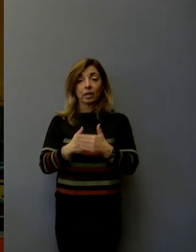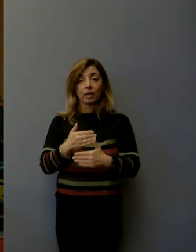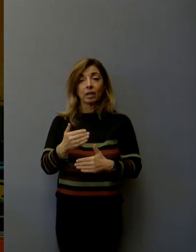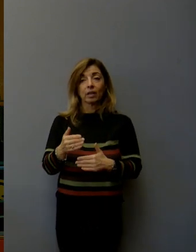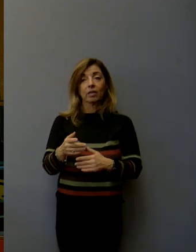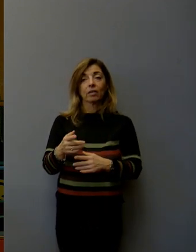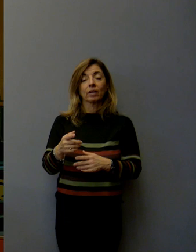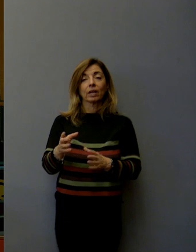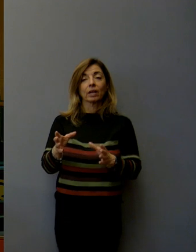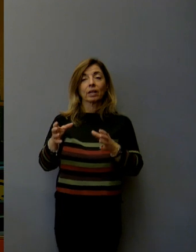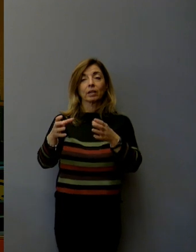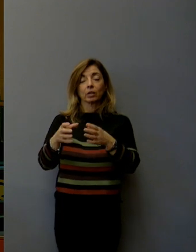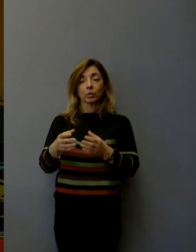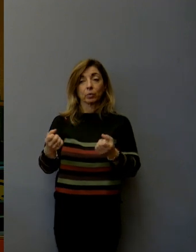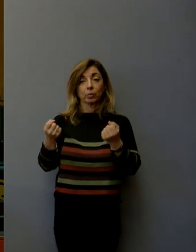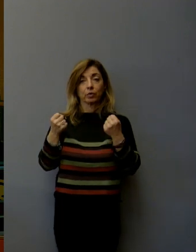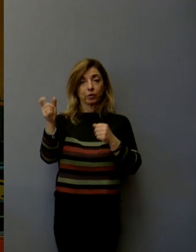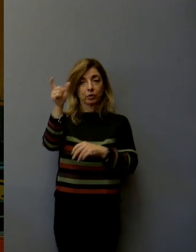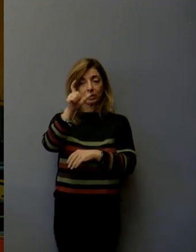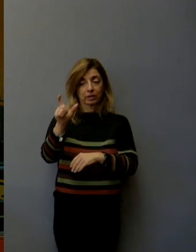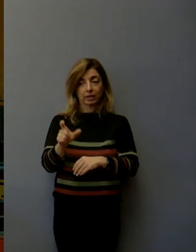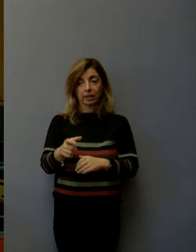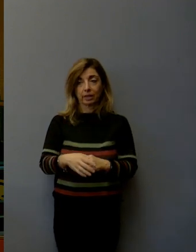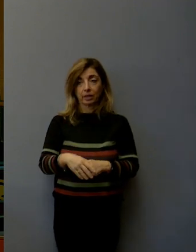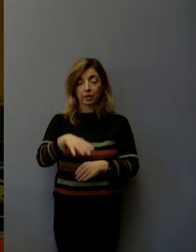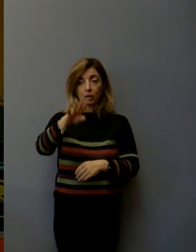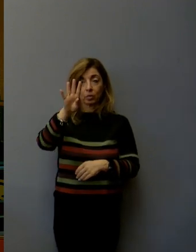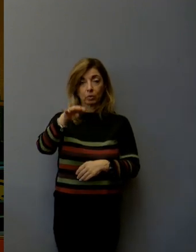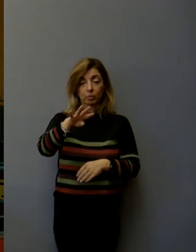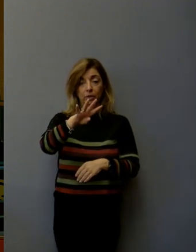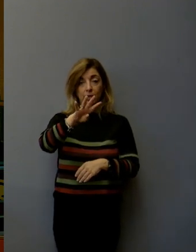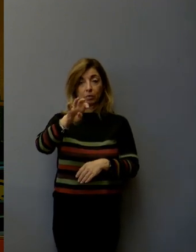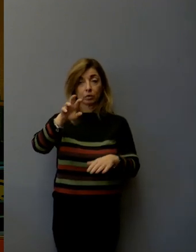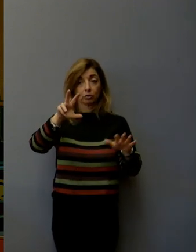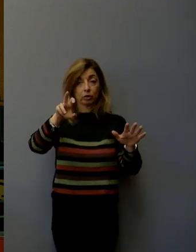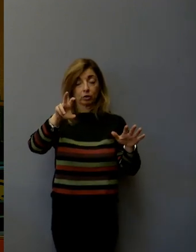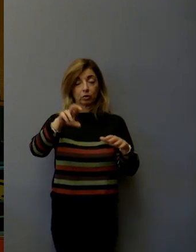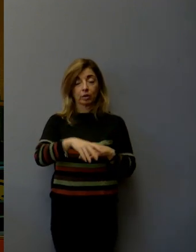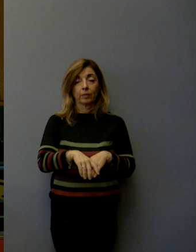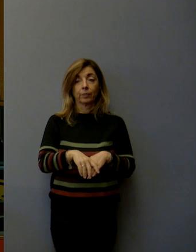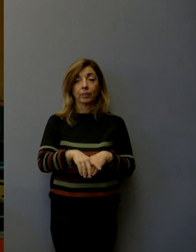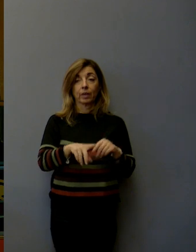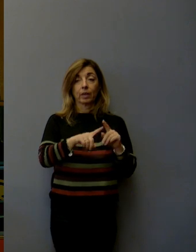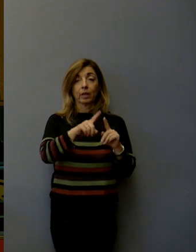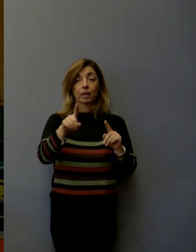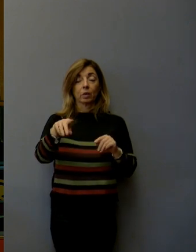Forza Italia dal 4.480 al